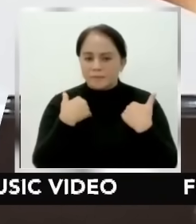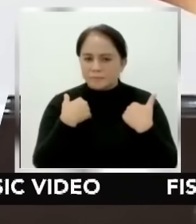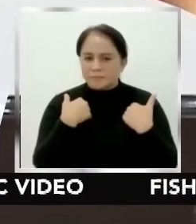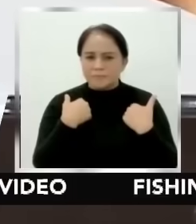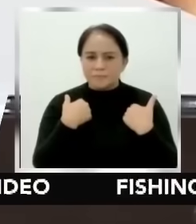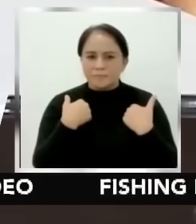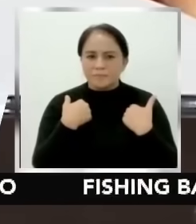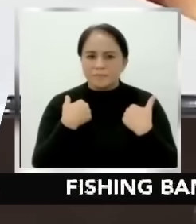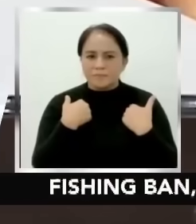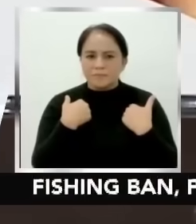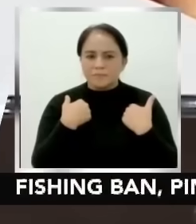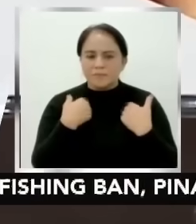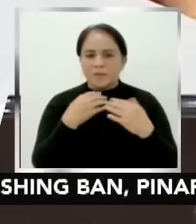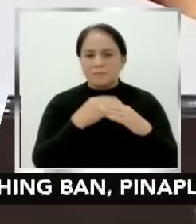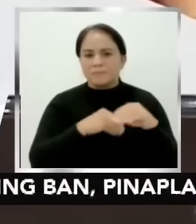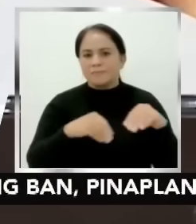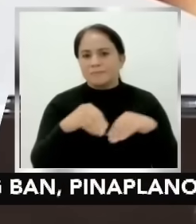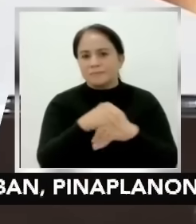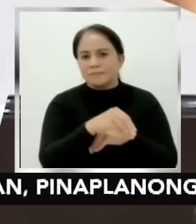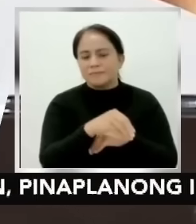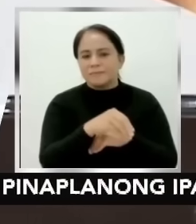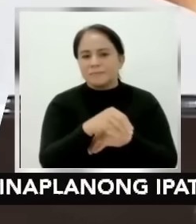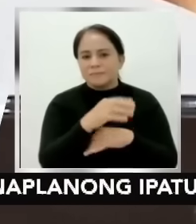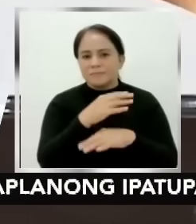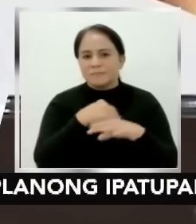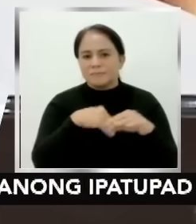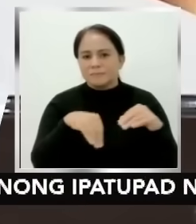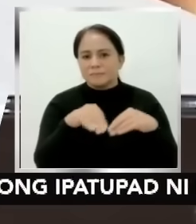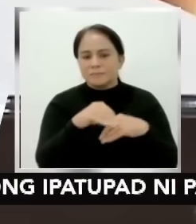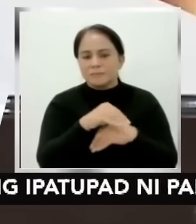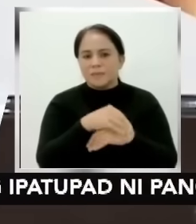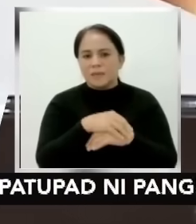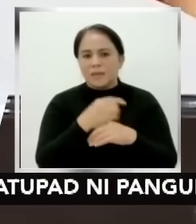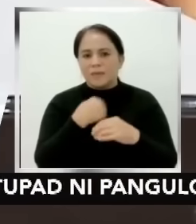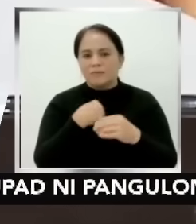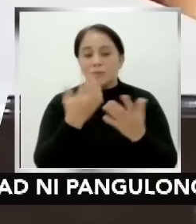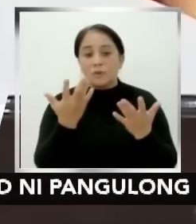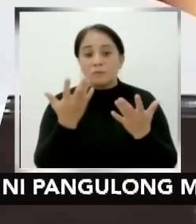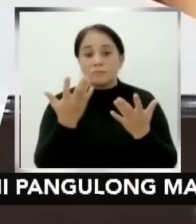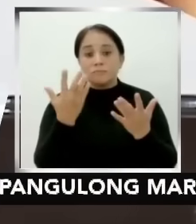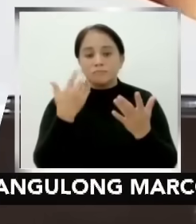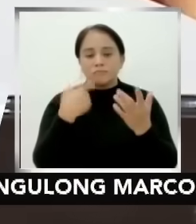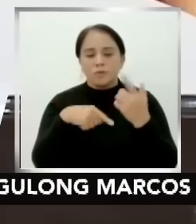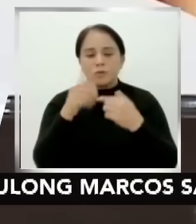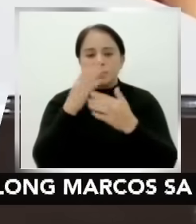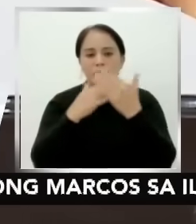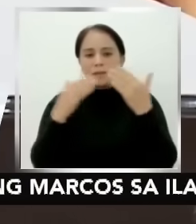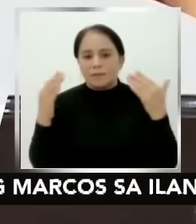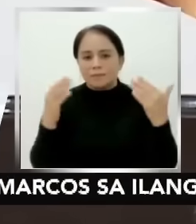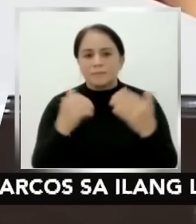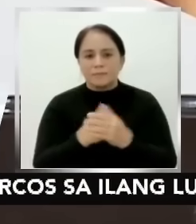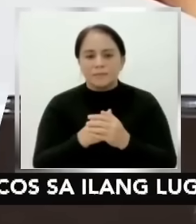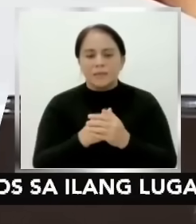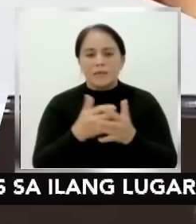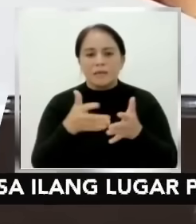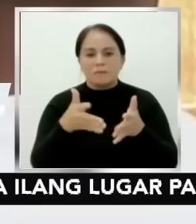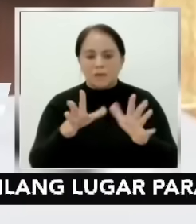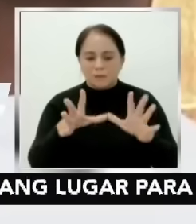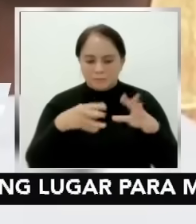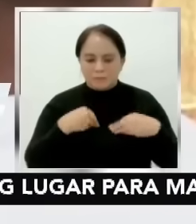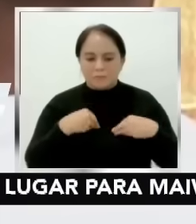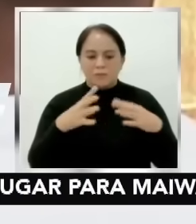may kapalit naman doon eh. Ano, papunta ka sa langit pag pumayag ka sa lahat ng bagay na ginagawa